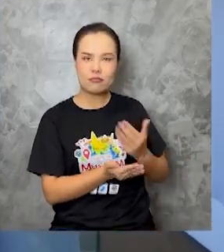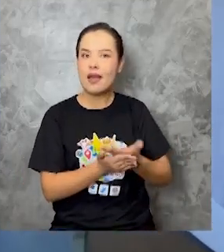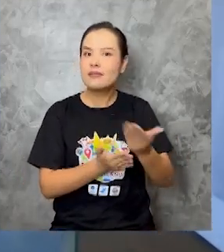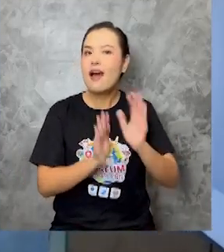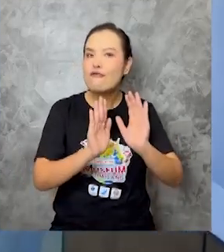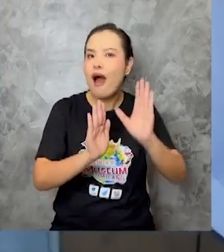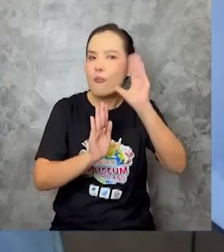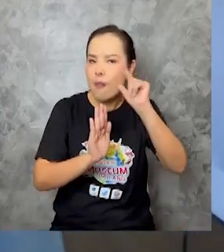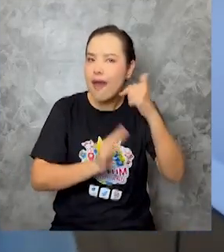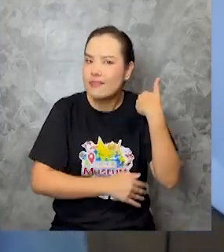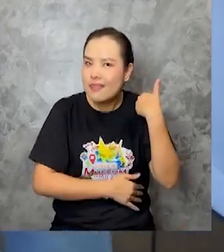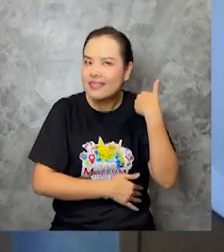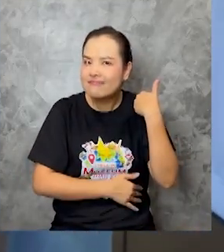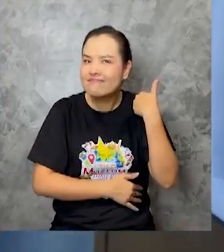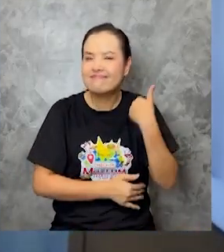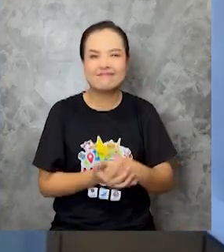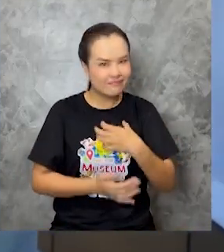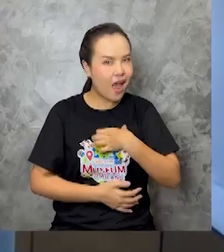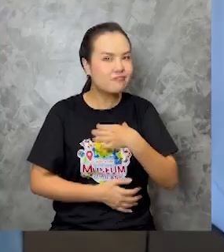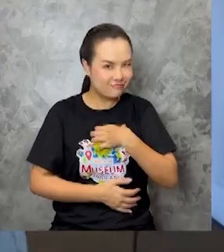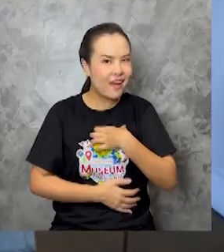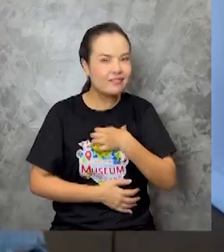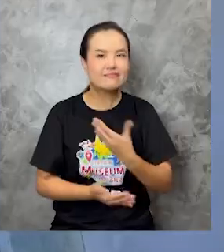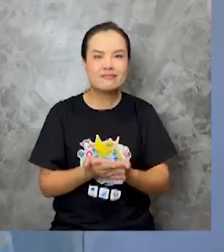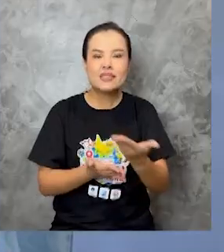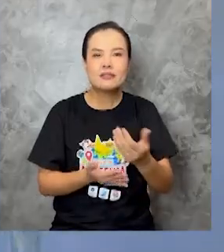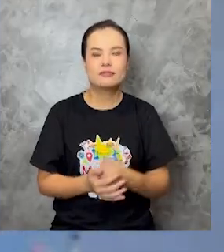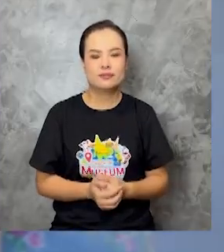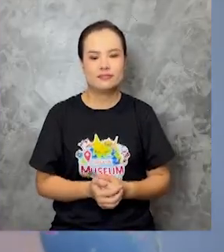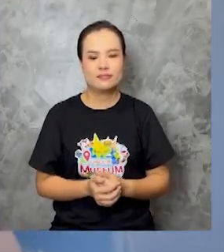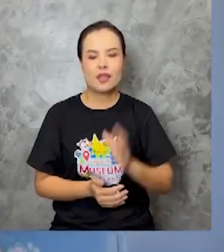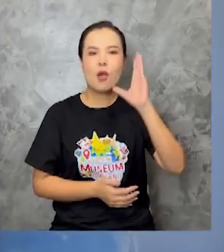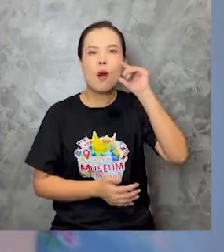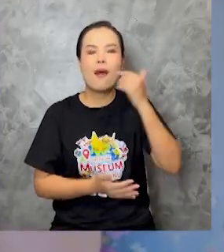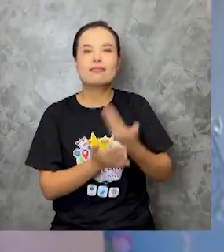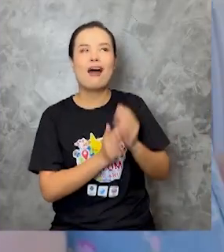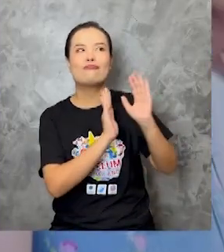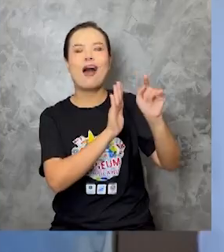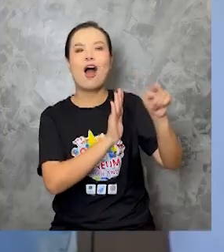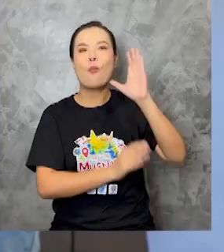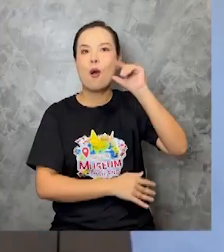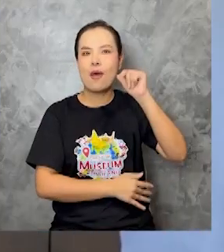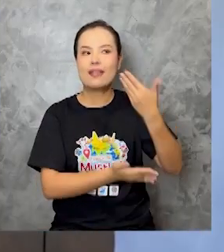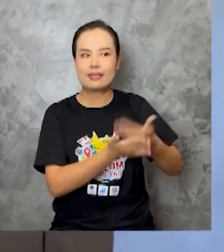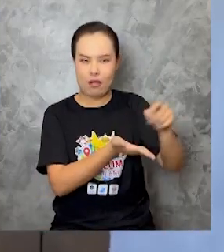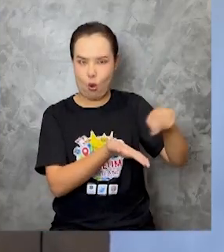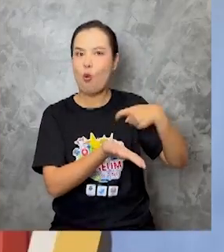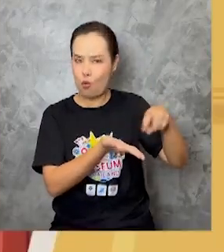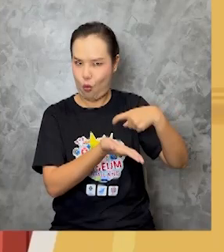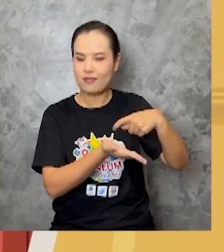ซื้อไปฝากคุณพ่อคุณแม่ไหมเอาไหม เพราะว่าเงินอยู่ที่คุณพ่อคุณแม่หมดเลยค่ะ อยากให้พ่อคุณพ่อคุณแม่โอน